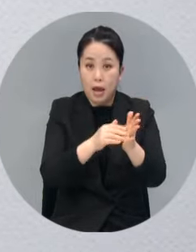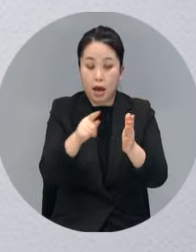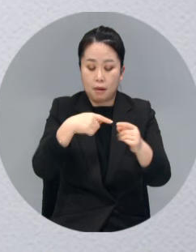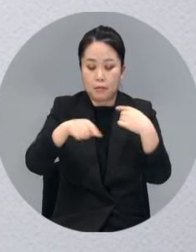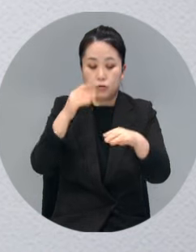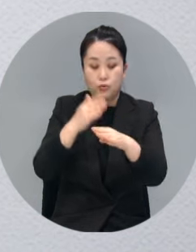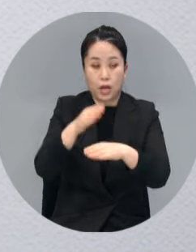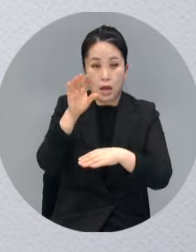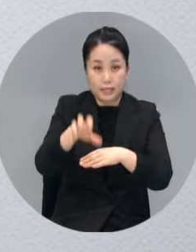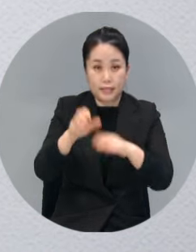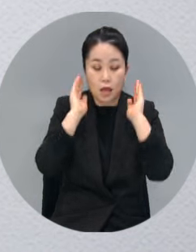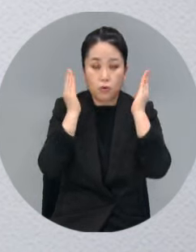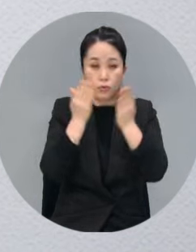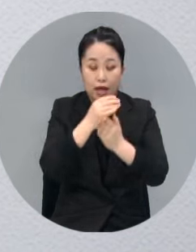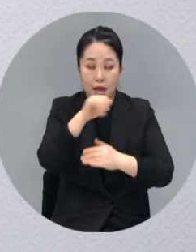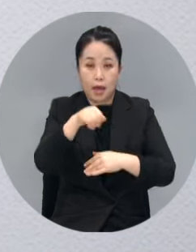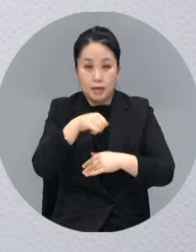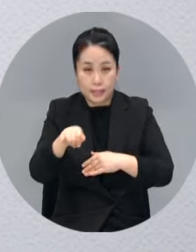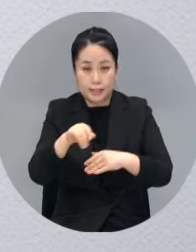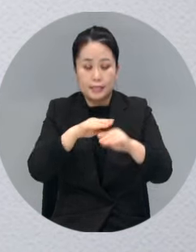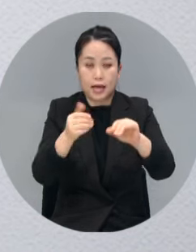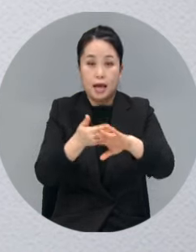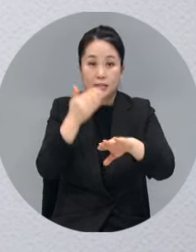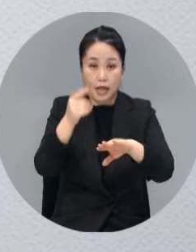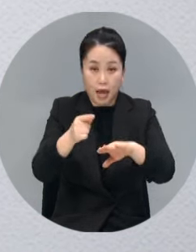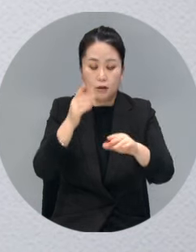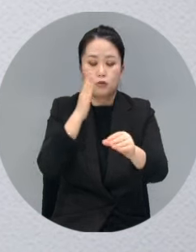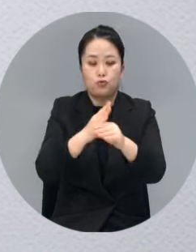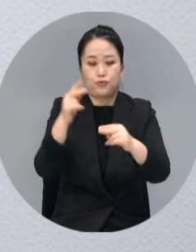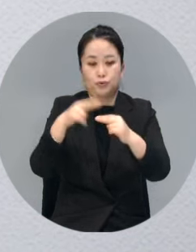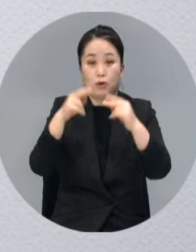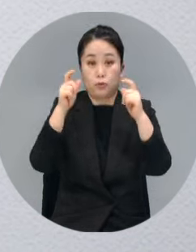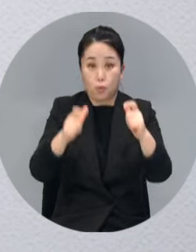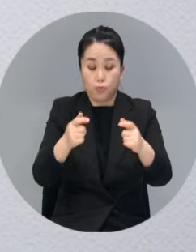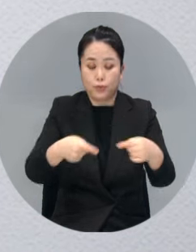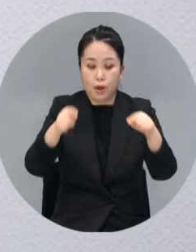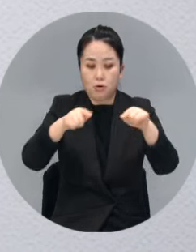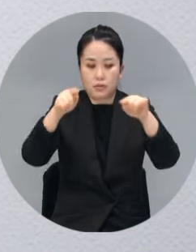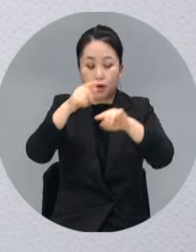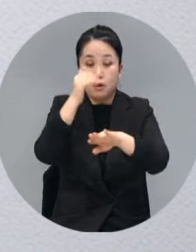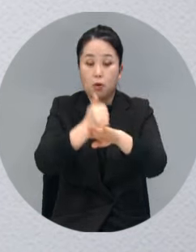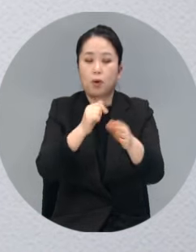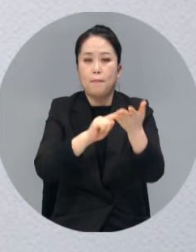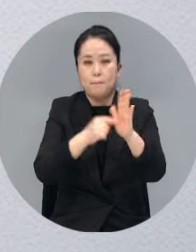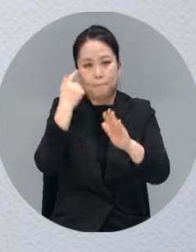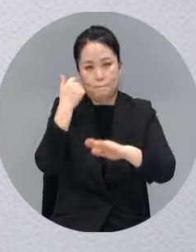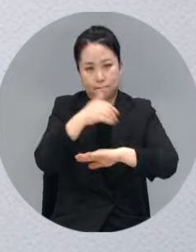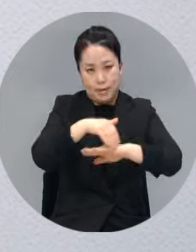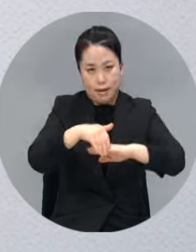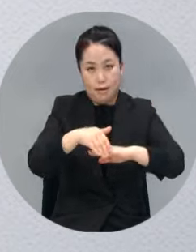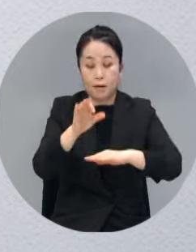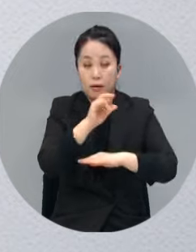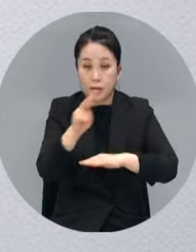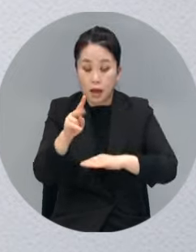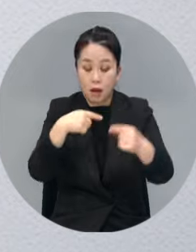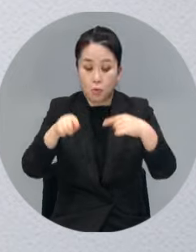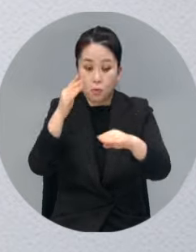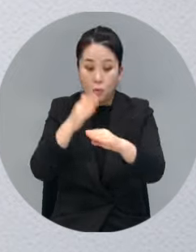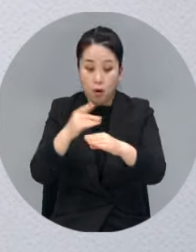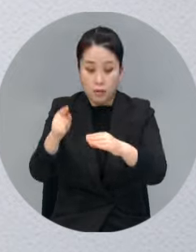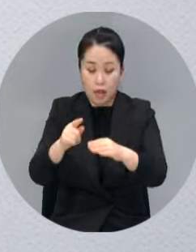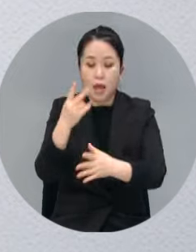을과 사상, 중영도구의 경선 결과를 발표할 예정입니다. 야권 단일화 경선이 진행 중인 연제구를